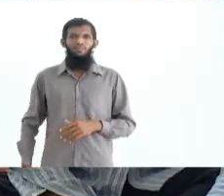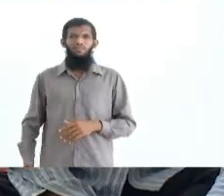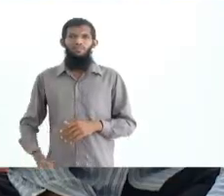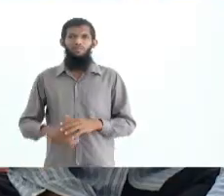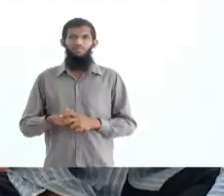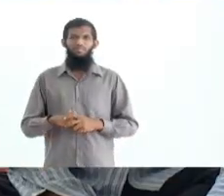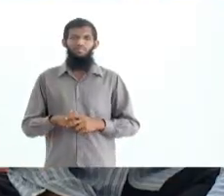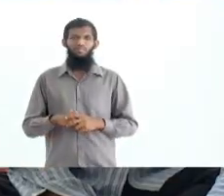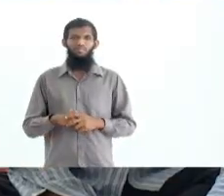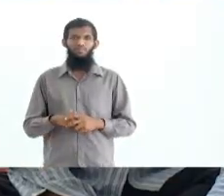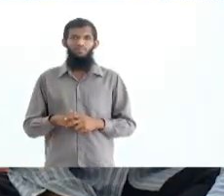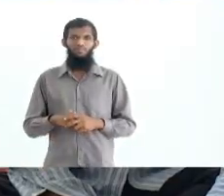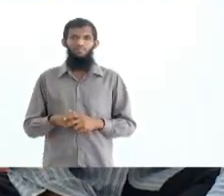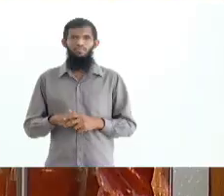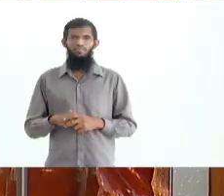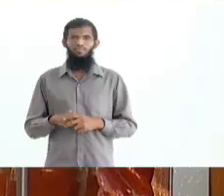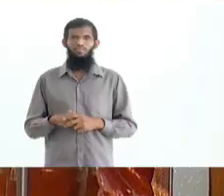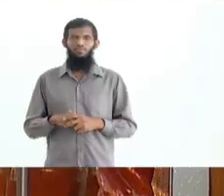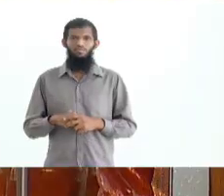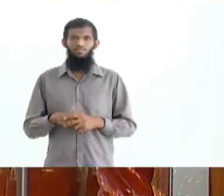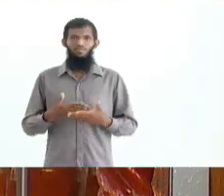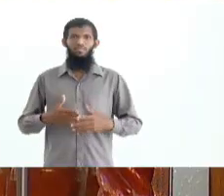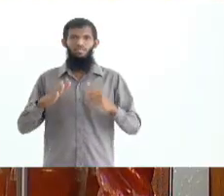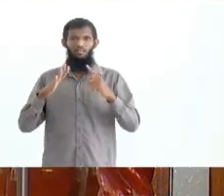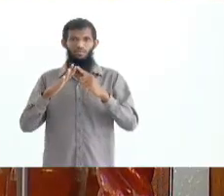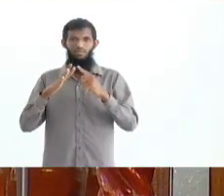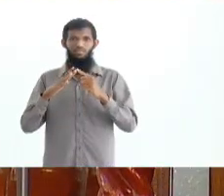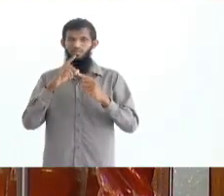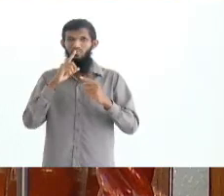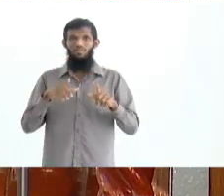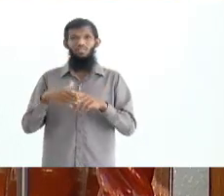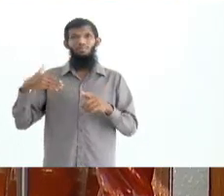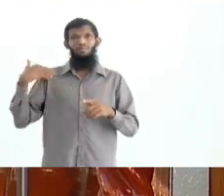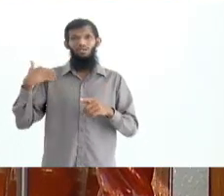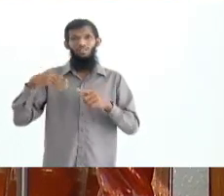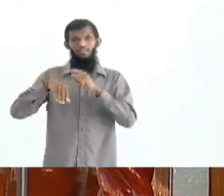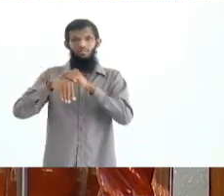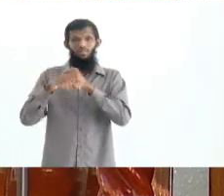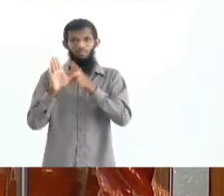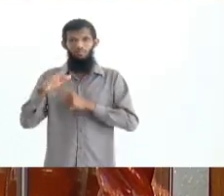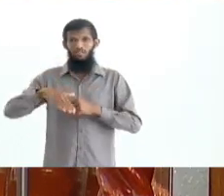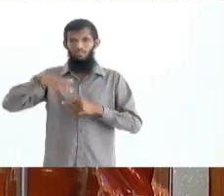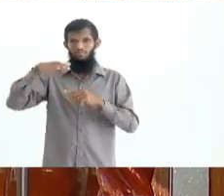اسلام دين قوالني زوان کم گا عمر ما ان الله كي من گتمو گا هيد قرآن